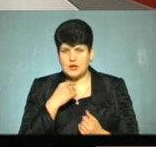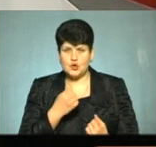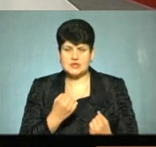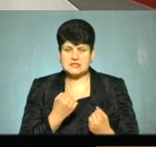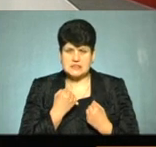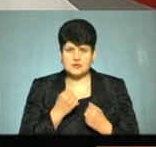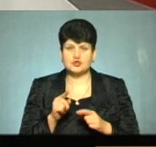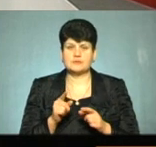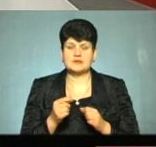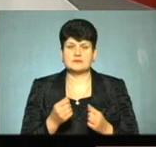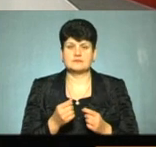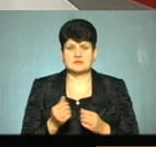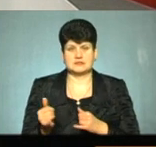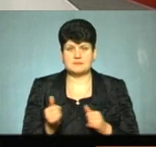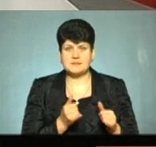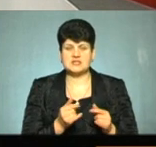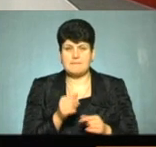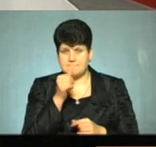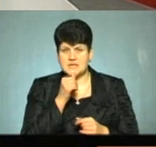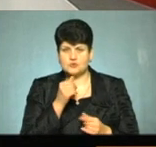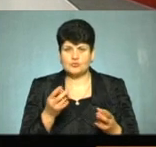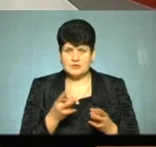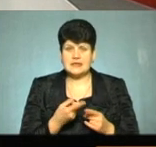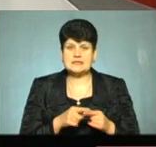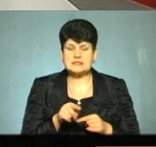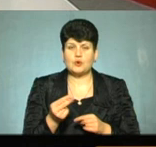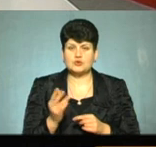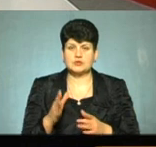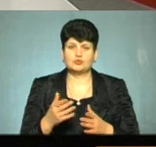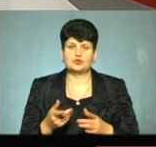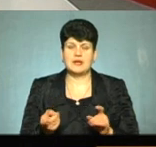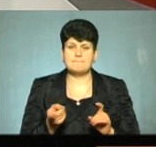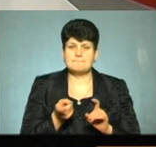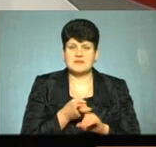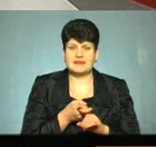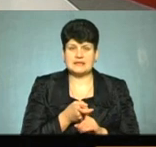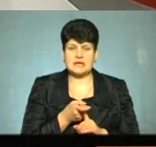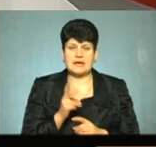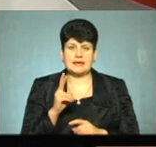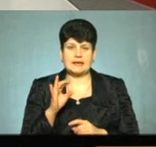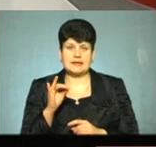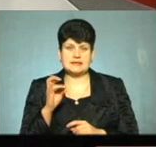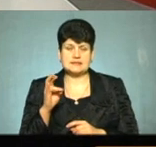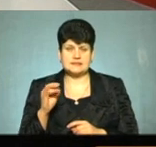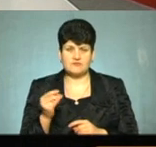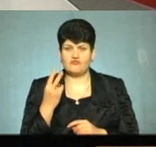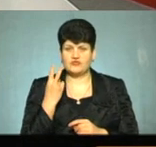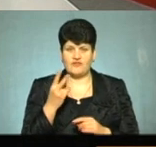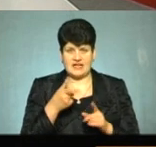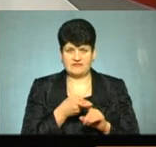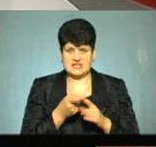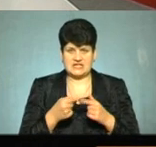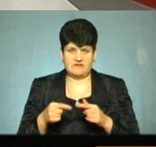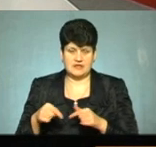індивідуального захисту, щоб забезпечити місячну потребу. Далі ці кошти підуть на підведення кисню у 2